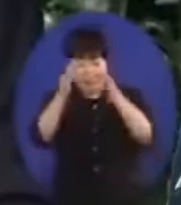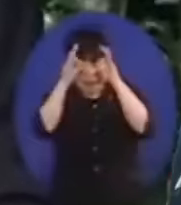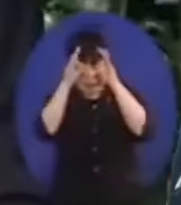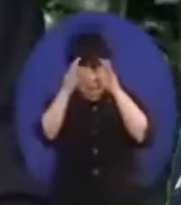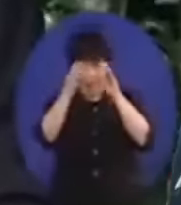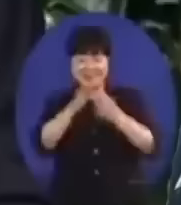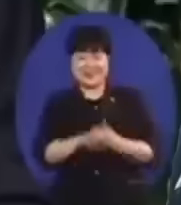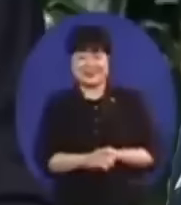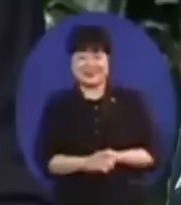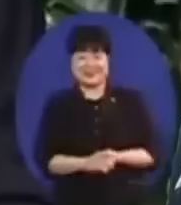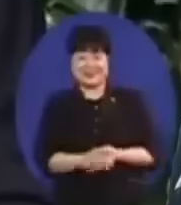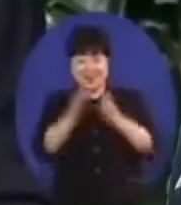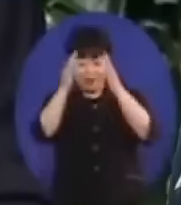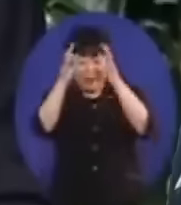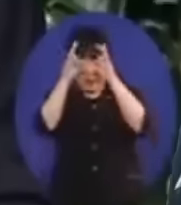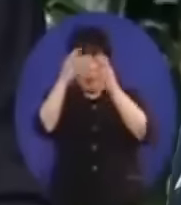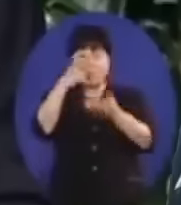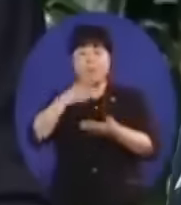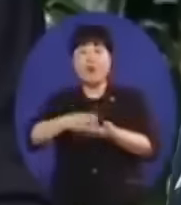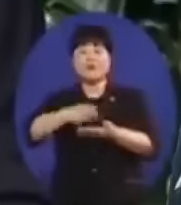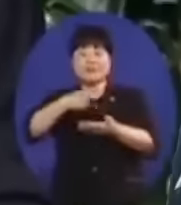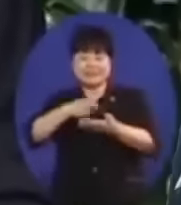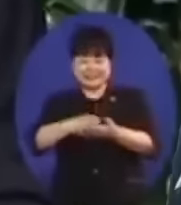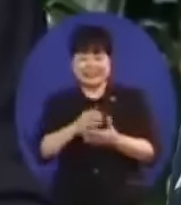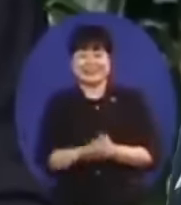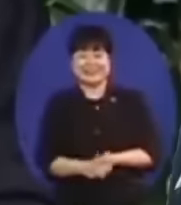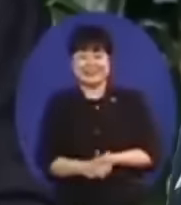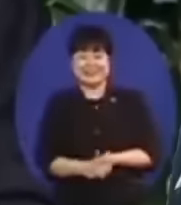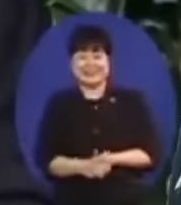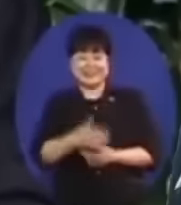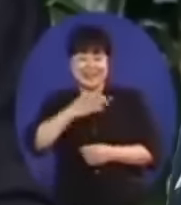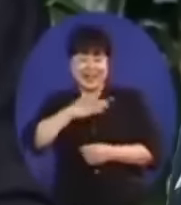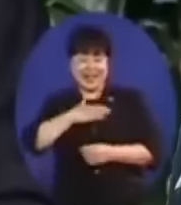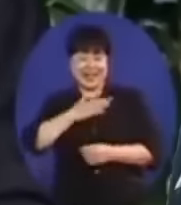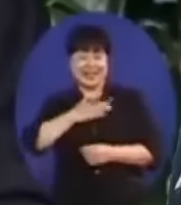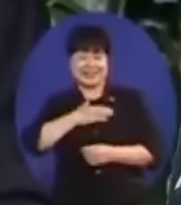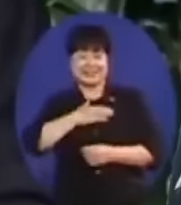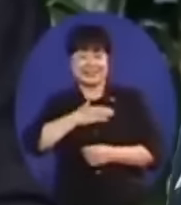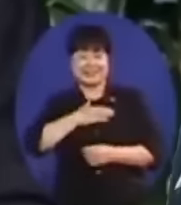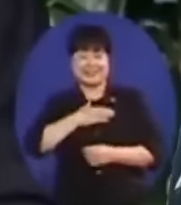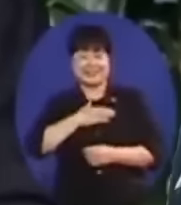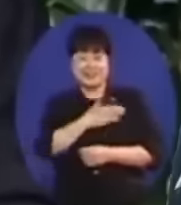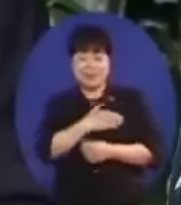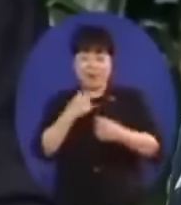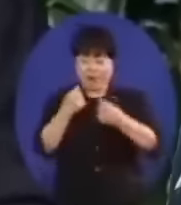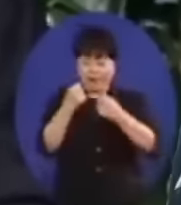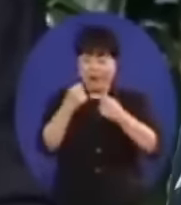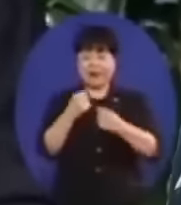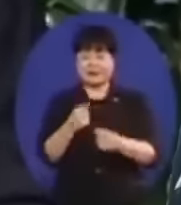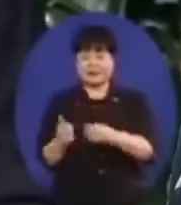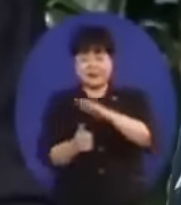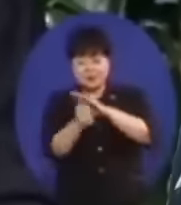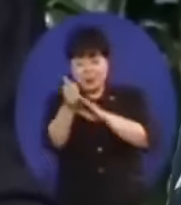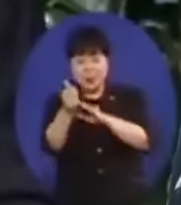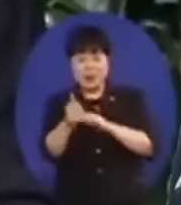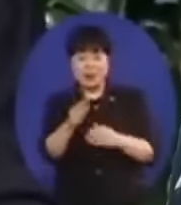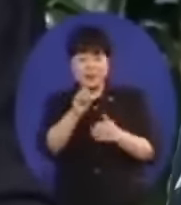되는 것입니다. 바라봄의 법칙인 것입니다. 내가 건강을